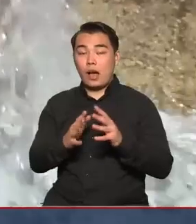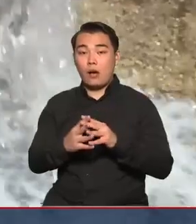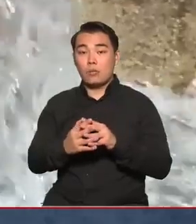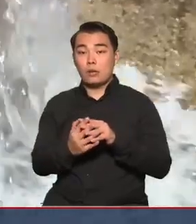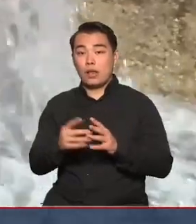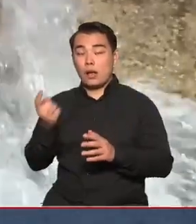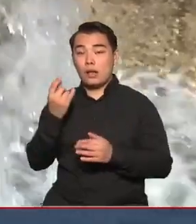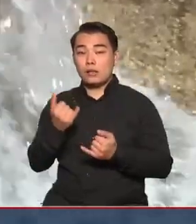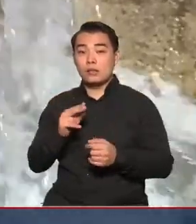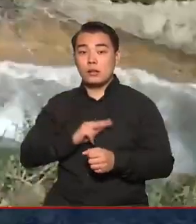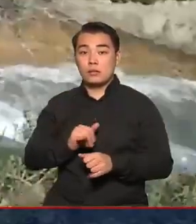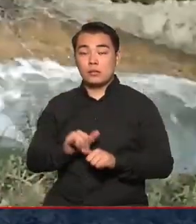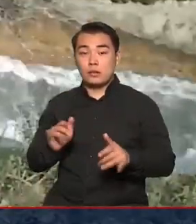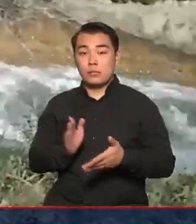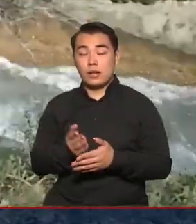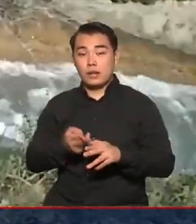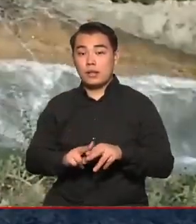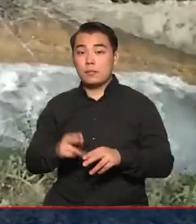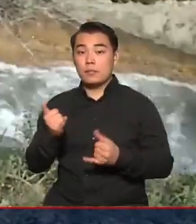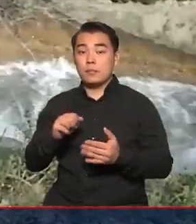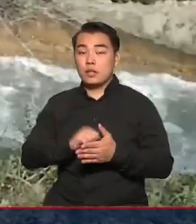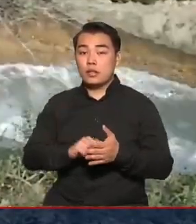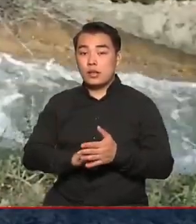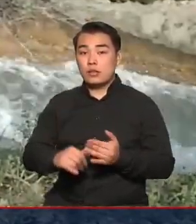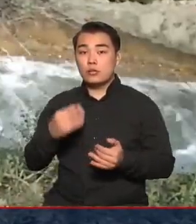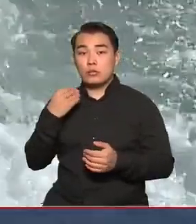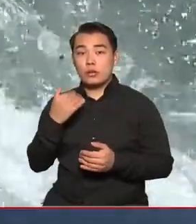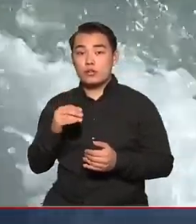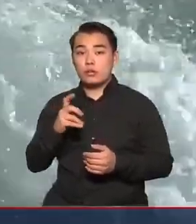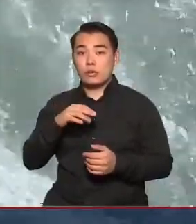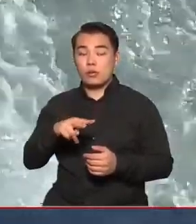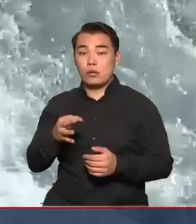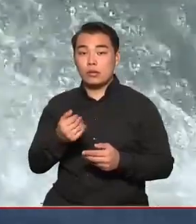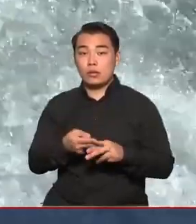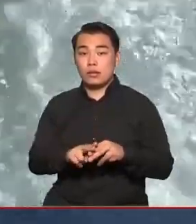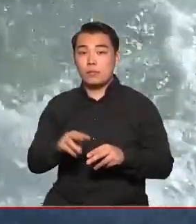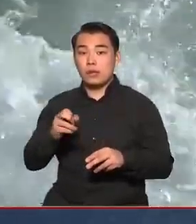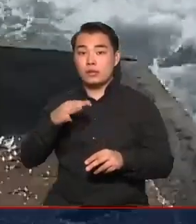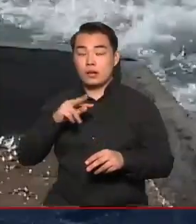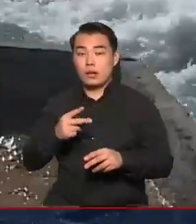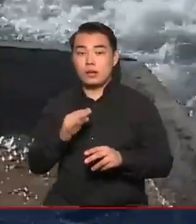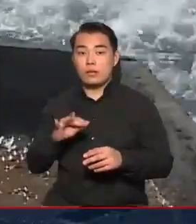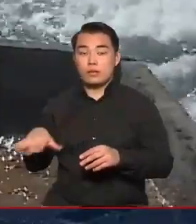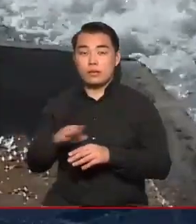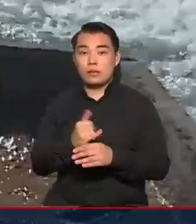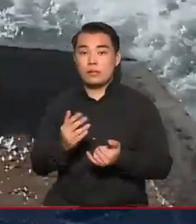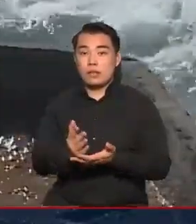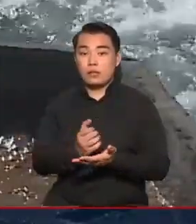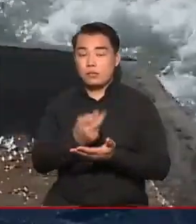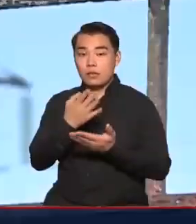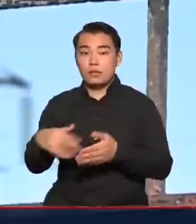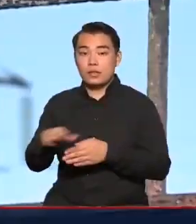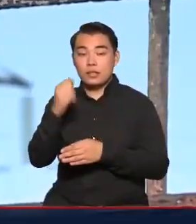шаруашылығында ысырап болып жатыр. Оған себеп Түркістан, Қызылорда, Жамбыл облыстарында магистральдық және шаруашылық арналардың көбі тозған.